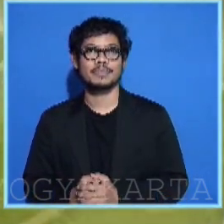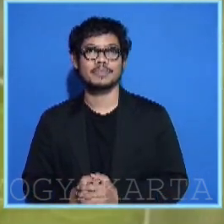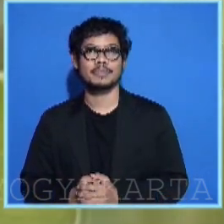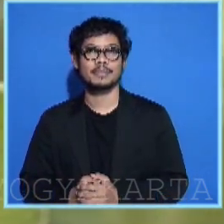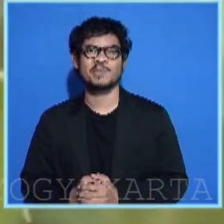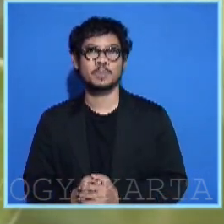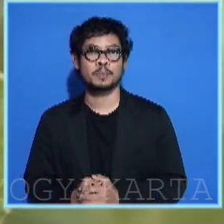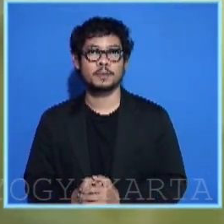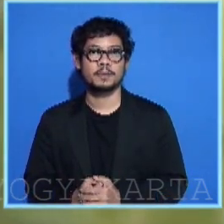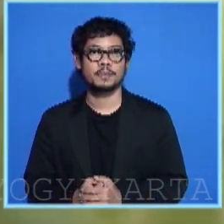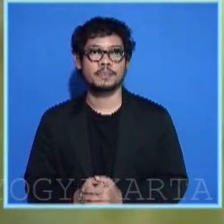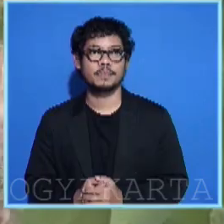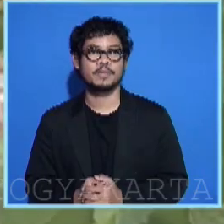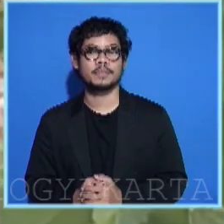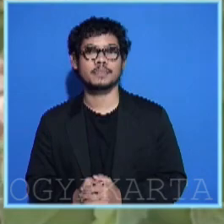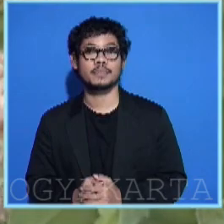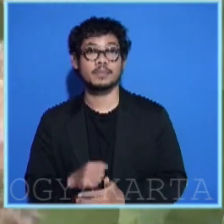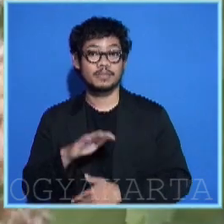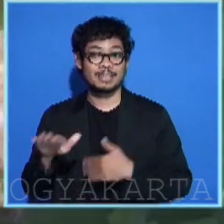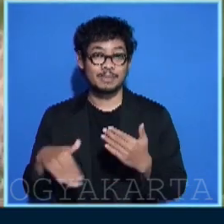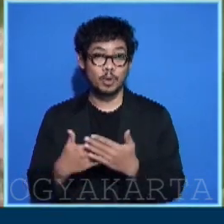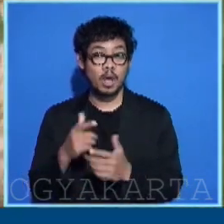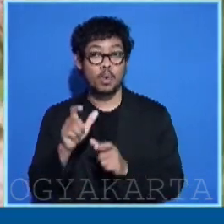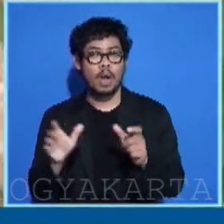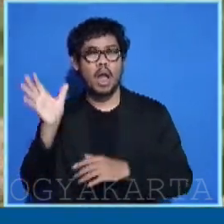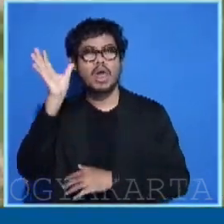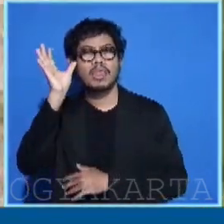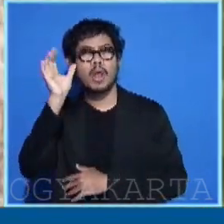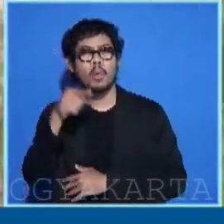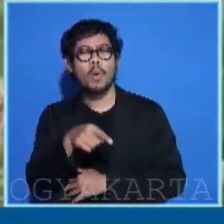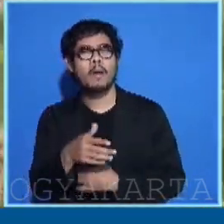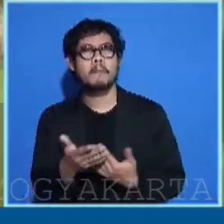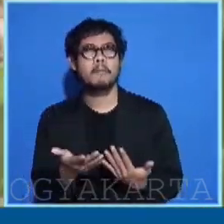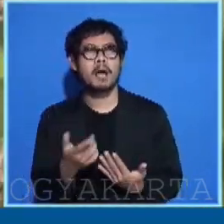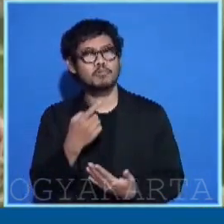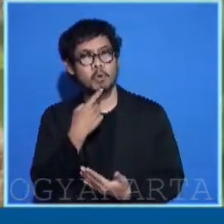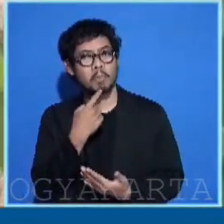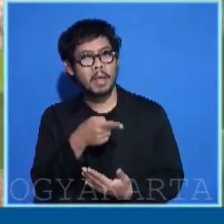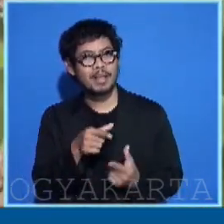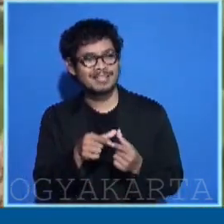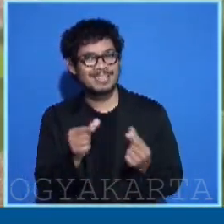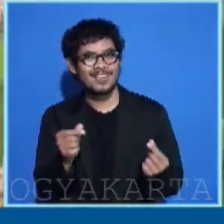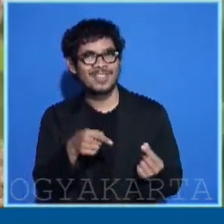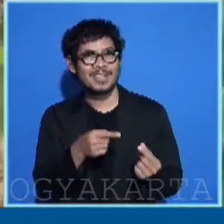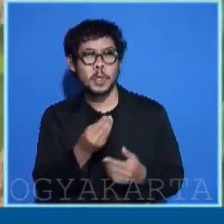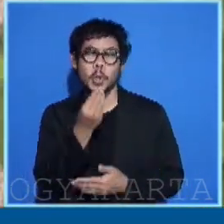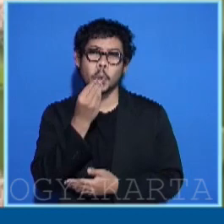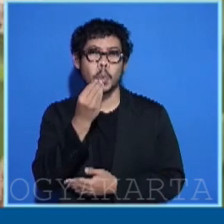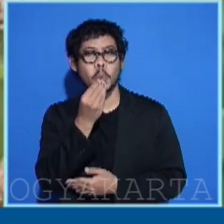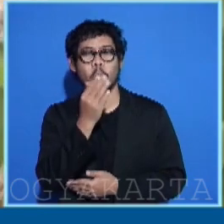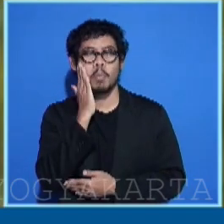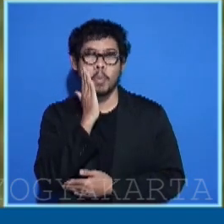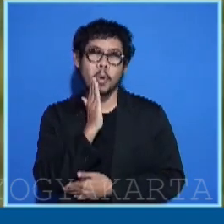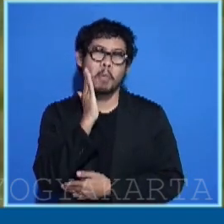Jambi moten S tiang Menik saget ngaosaken ejanipun lapan Ron Muntas enem